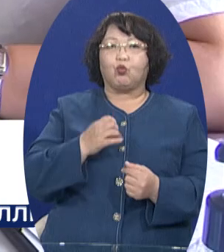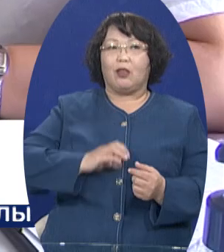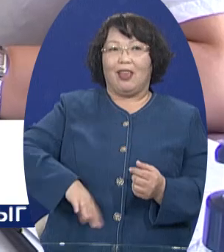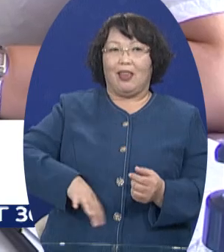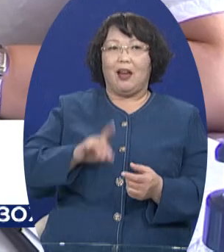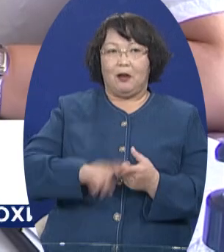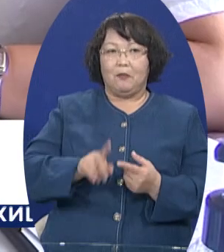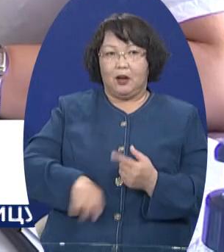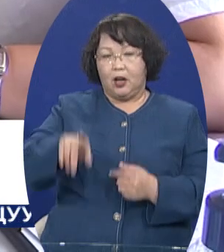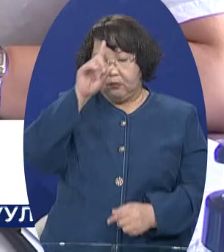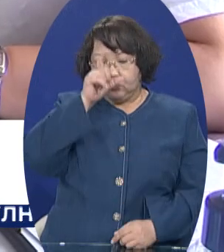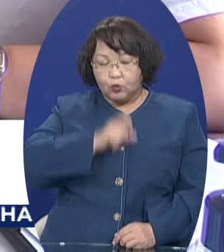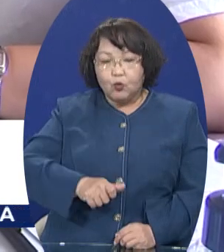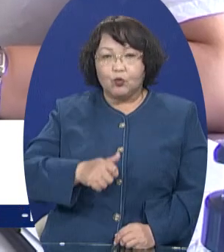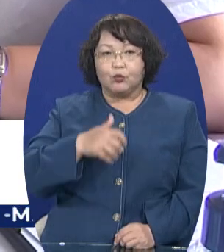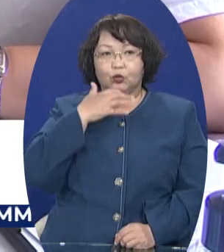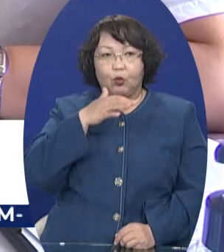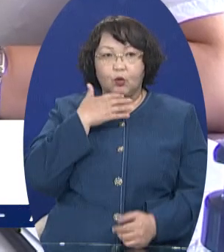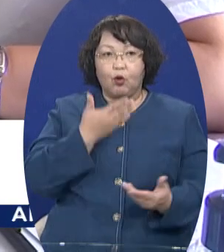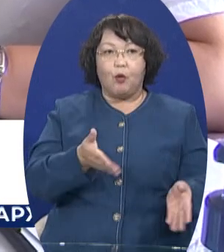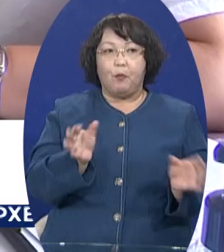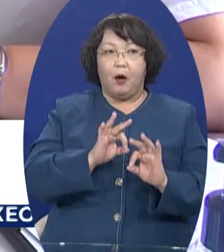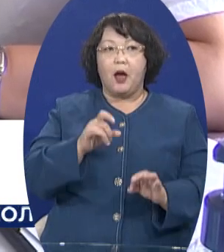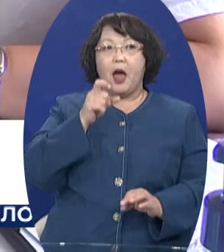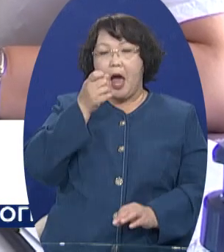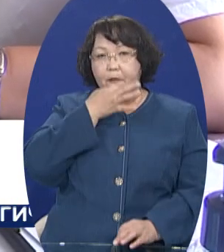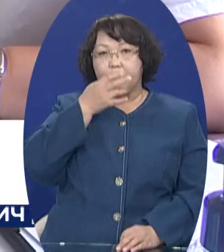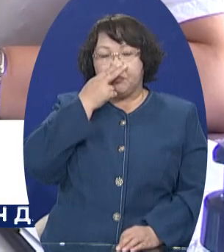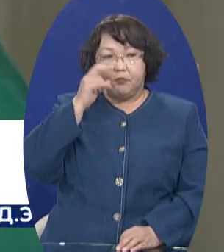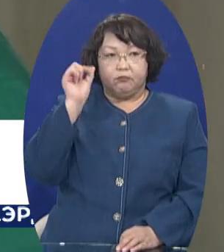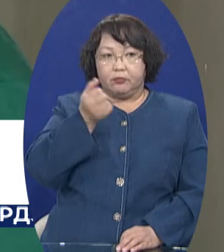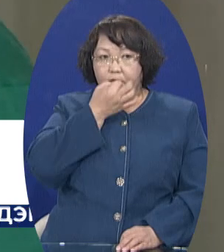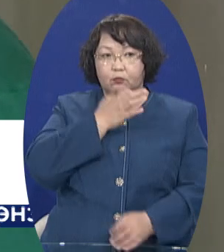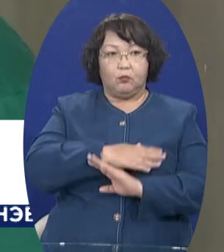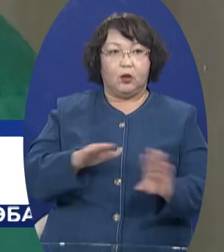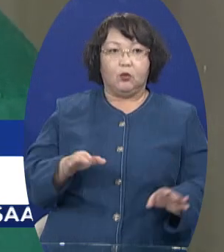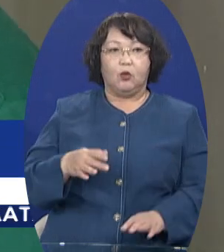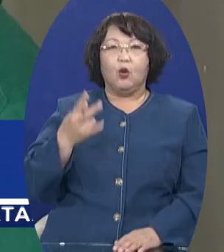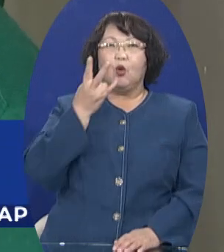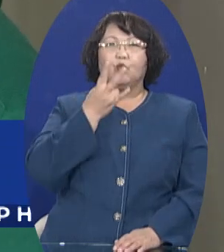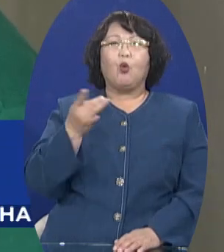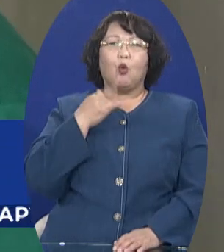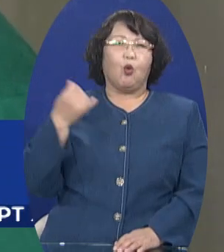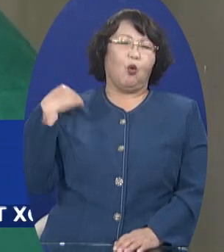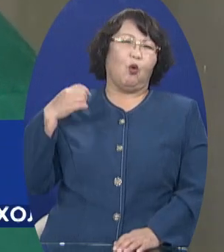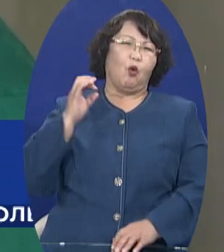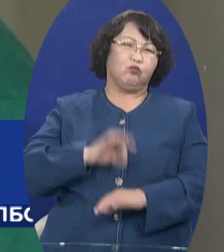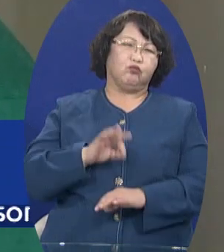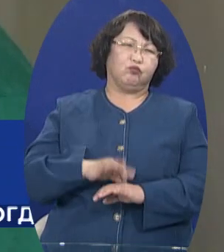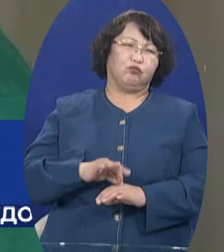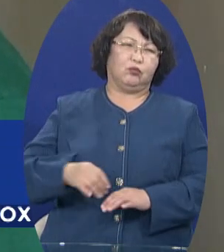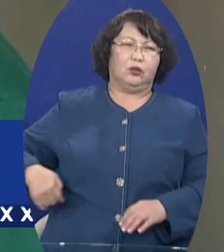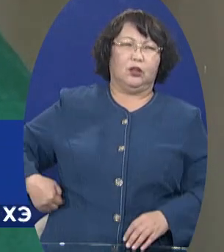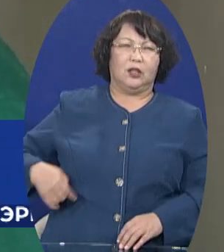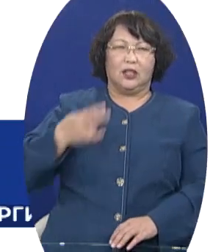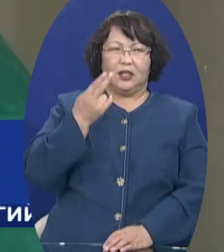эмчийн зааваргүйгээр энийг огт хэрэглэхгүй байх шүү та. Энд дээр онцгой анхаарах юм тийм. Нуруу өвддөг, нуруу өвдөхөөр нөгөөхийнхаа энэ дээр